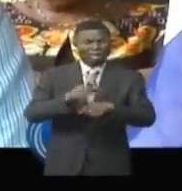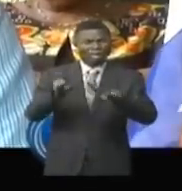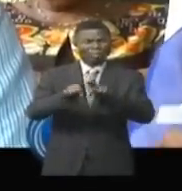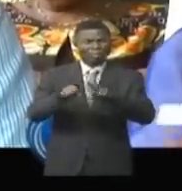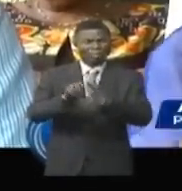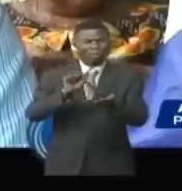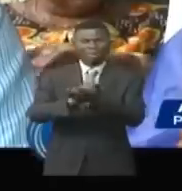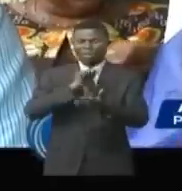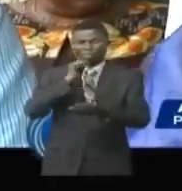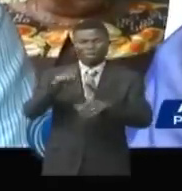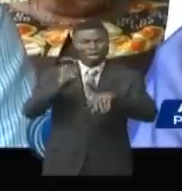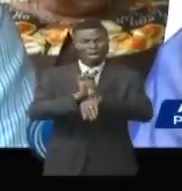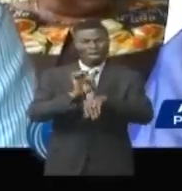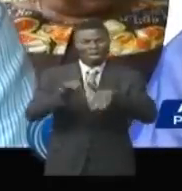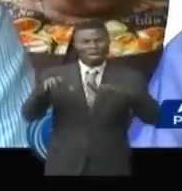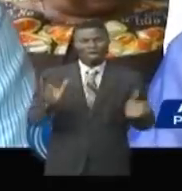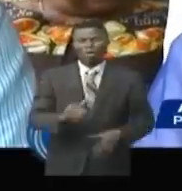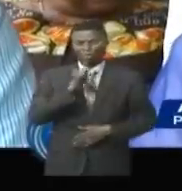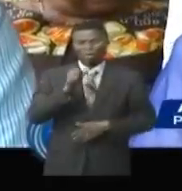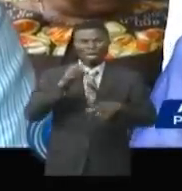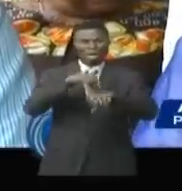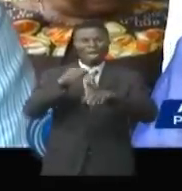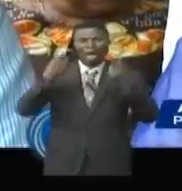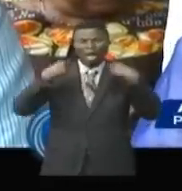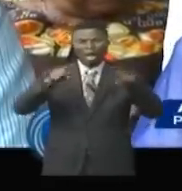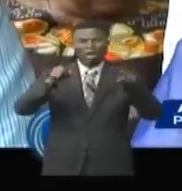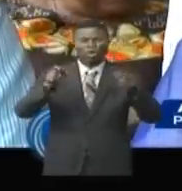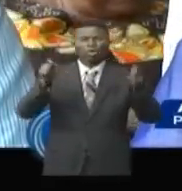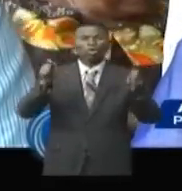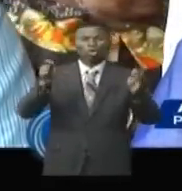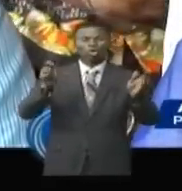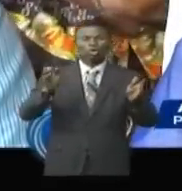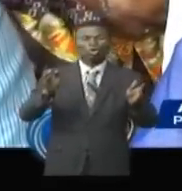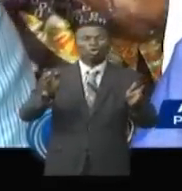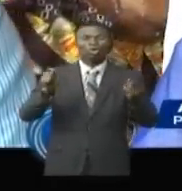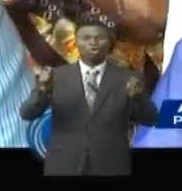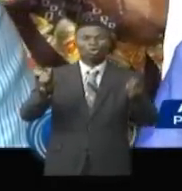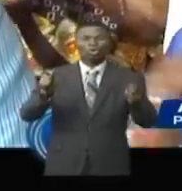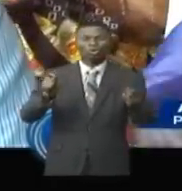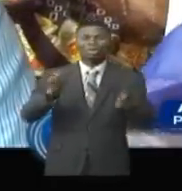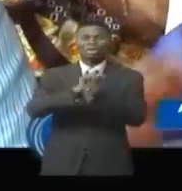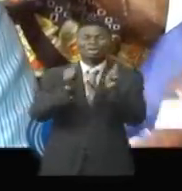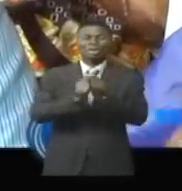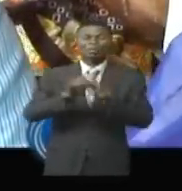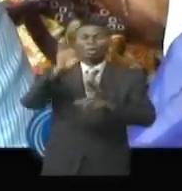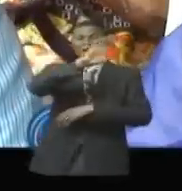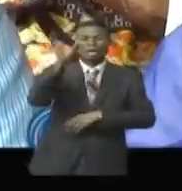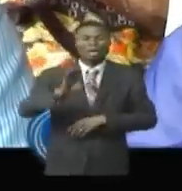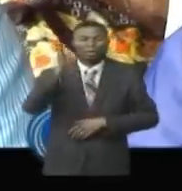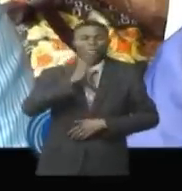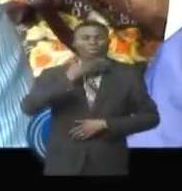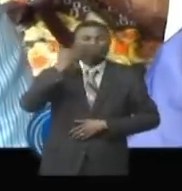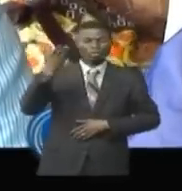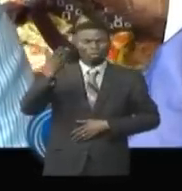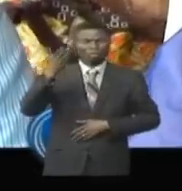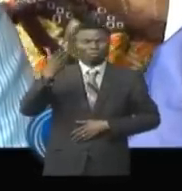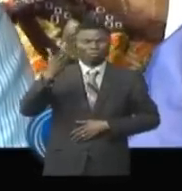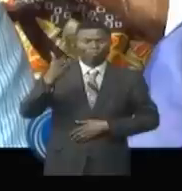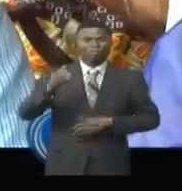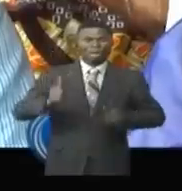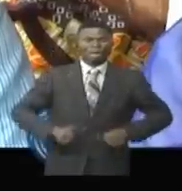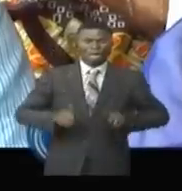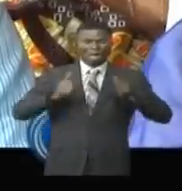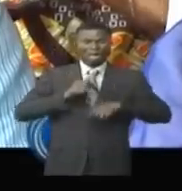du Christ au Congo. La date de publication au journal officiel des statuts de la communauté du Saint-Esprit y est indiquée. L'adresse du bureau